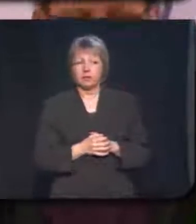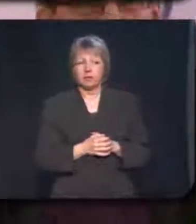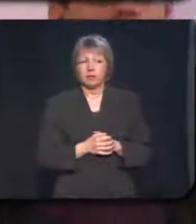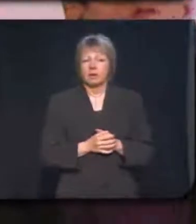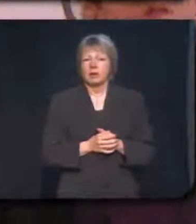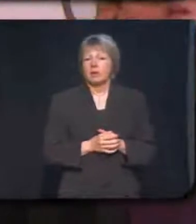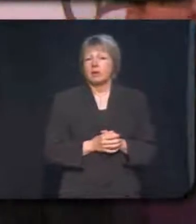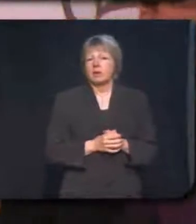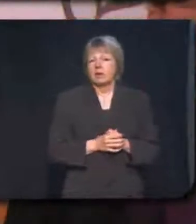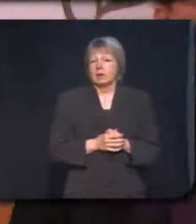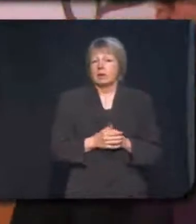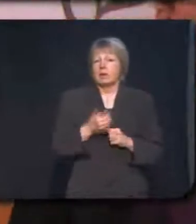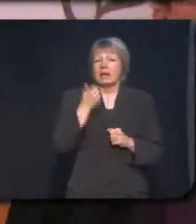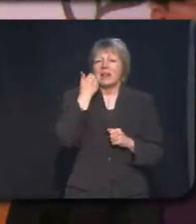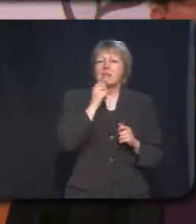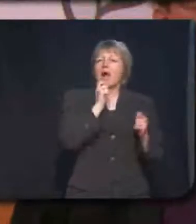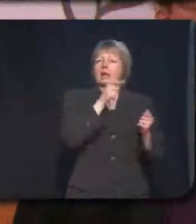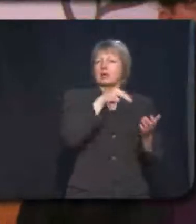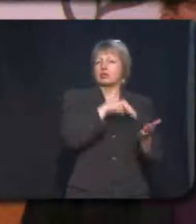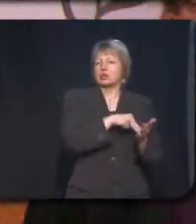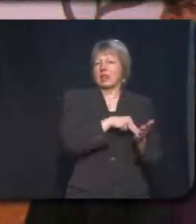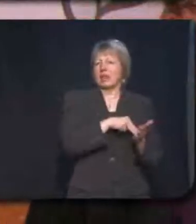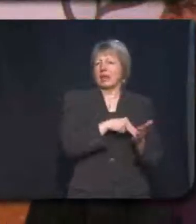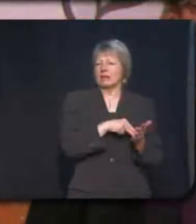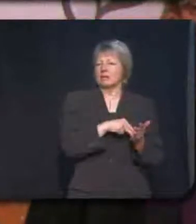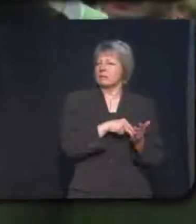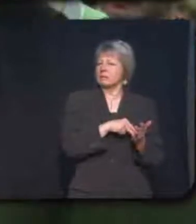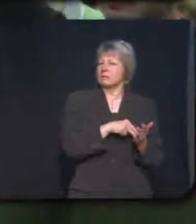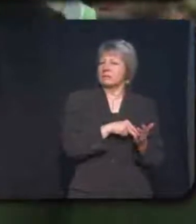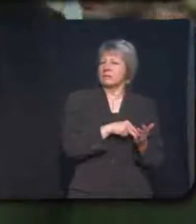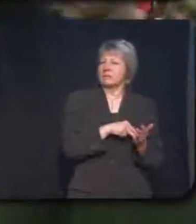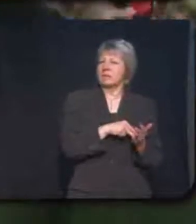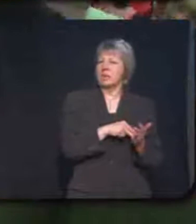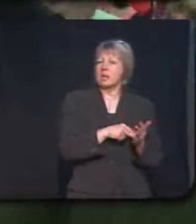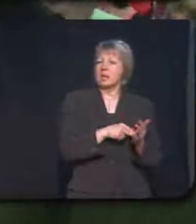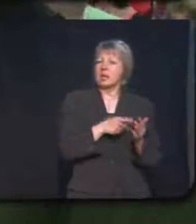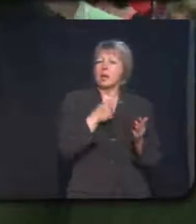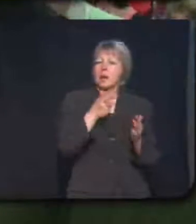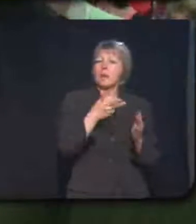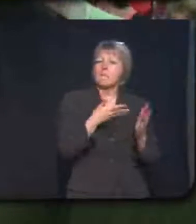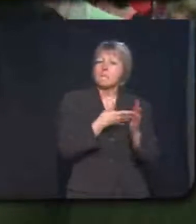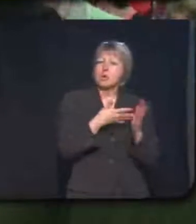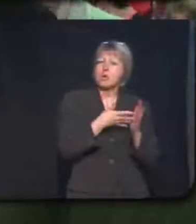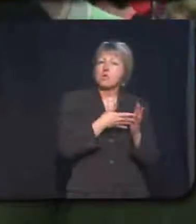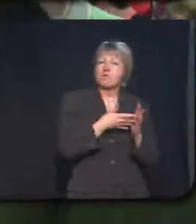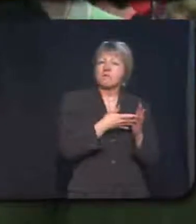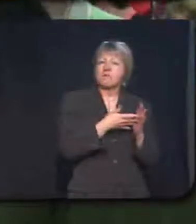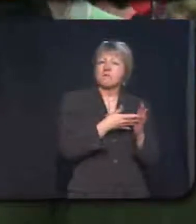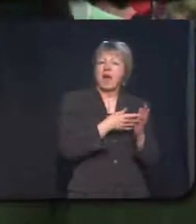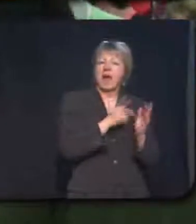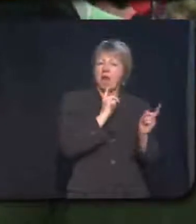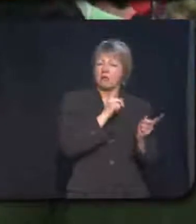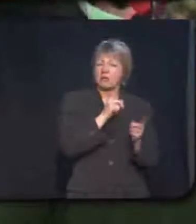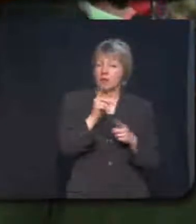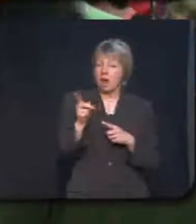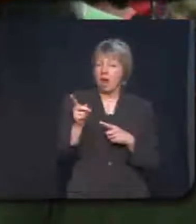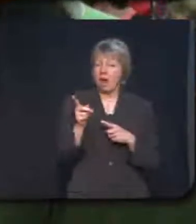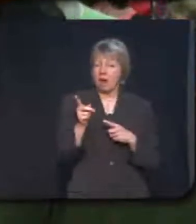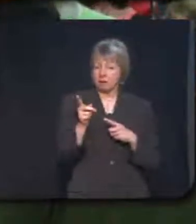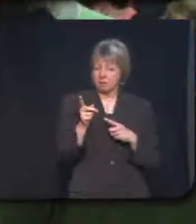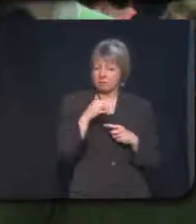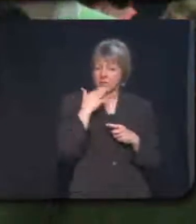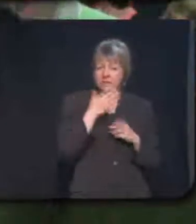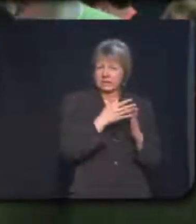Liebe Antragsteller wie wirst du verhindern dass jetzt durch diese ganzen Prüfaufträge weil ich gehe davon aus da werde jetzt jeder jede